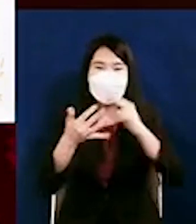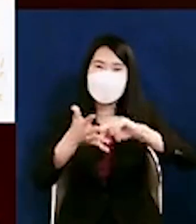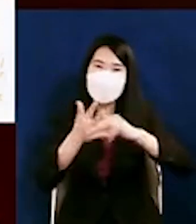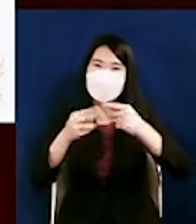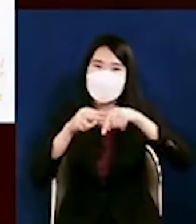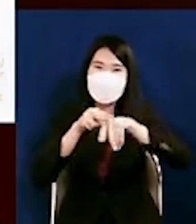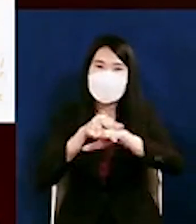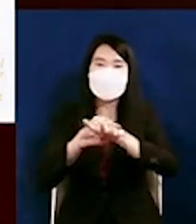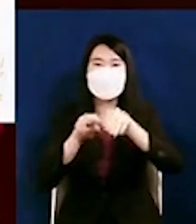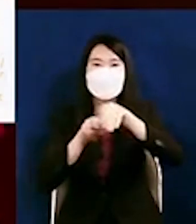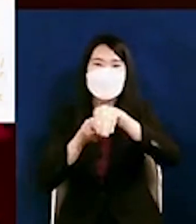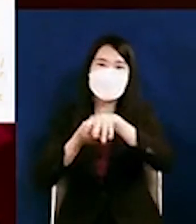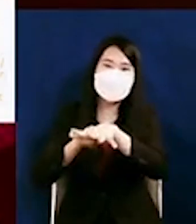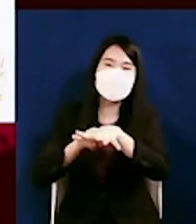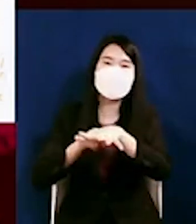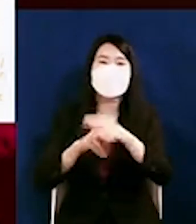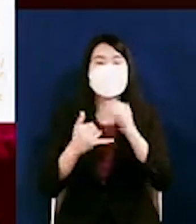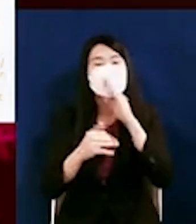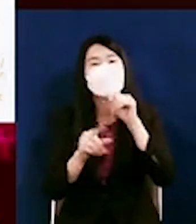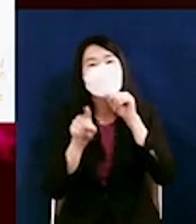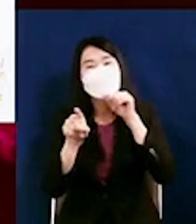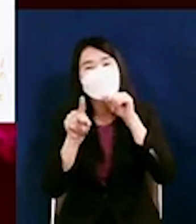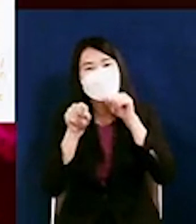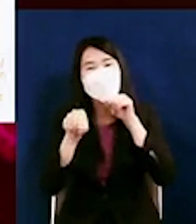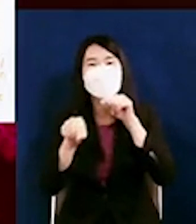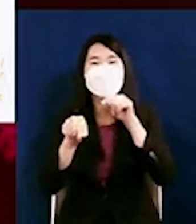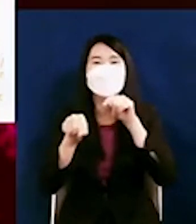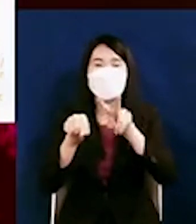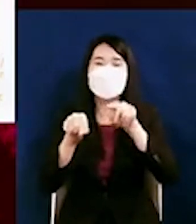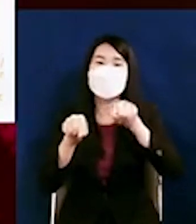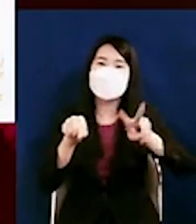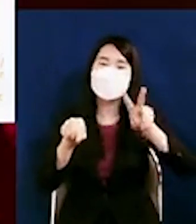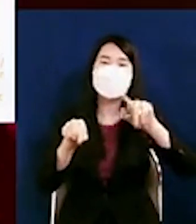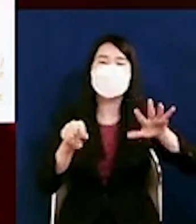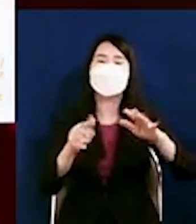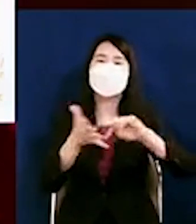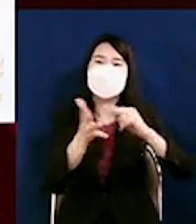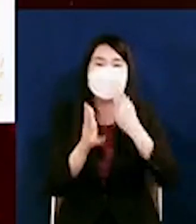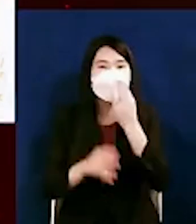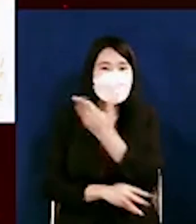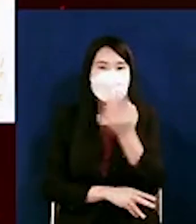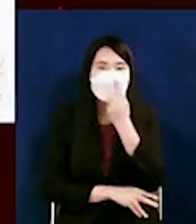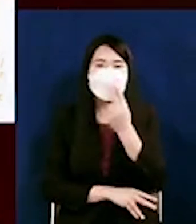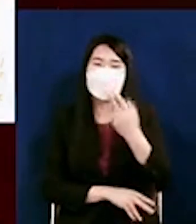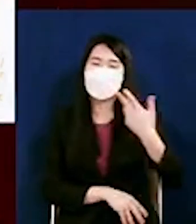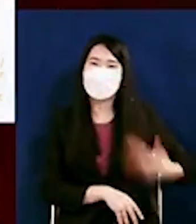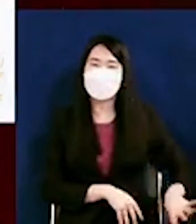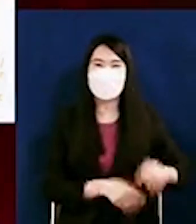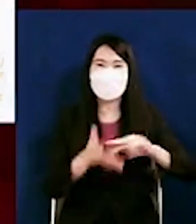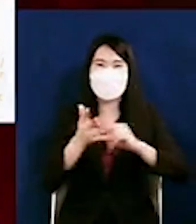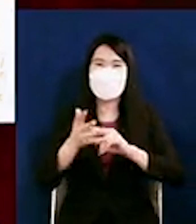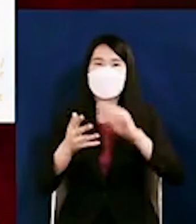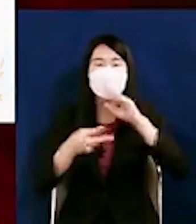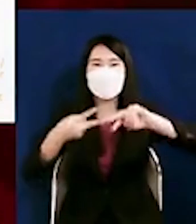อีกนะมีจุดนั่นตามมาเช่นจุด2จุด1จุด2จุด3อะไรพวกนี้เขาก็เลยเห็นว่ามันยาวเกินไปละนะครับถ้